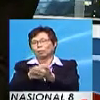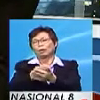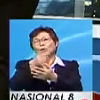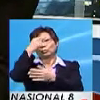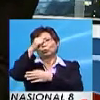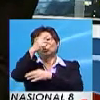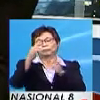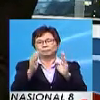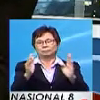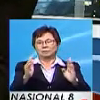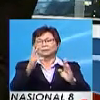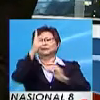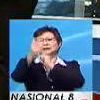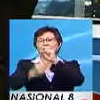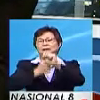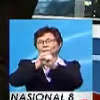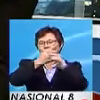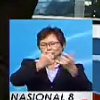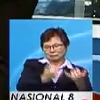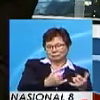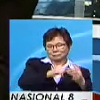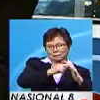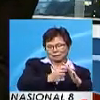3 tahun bermula musim